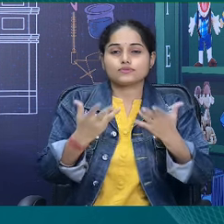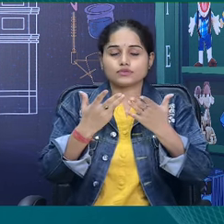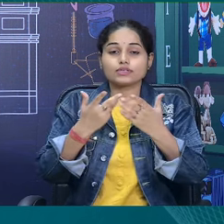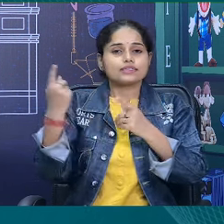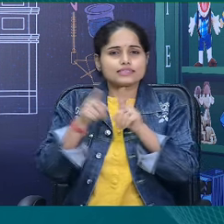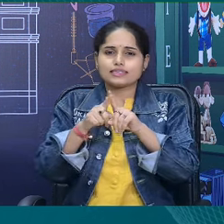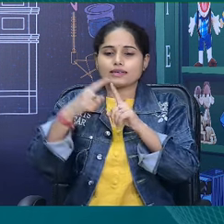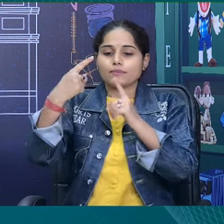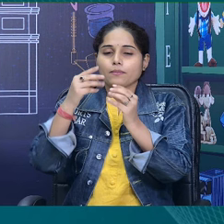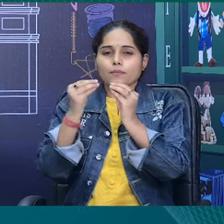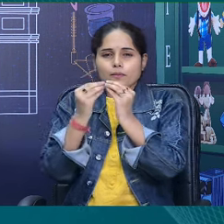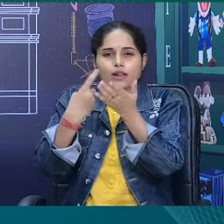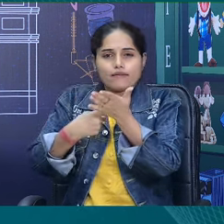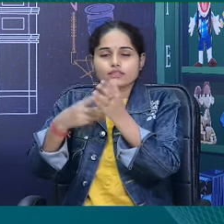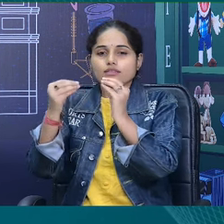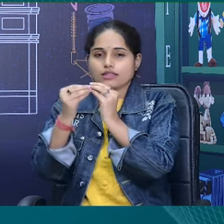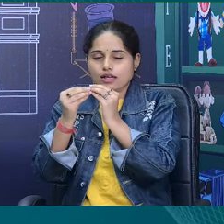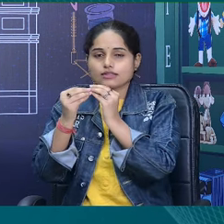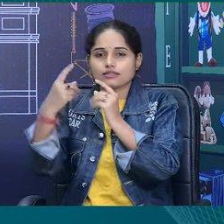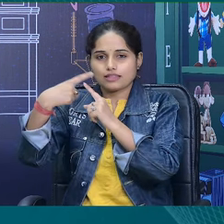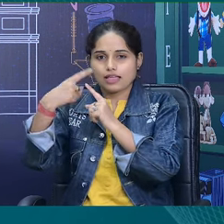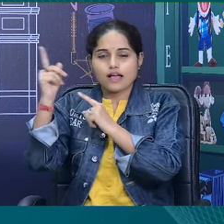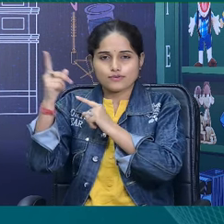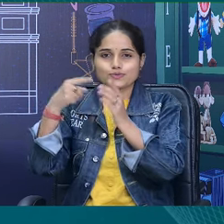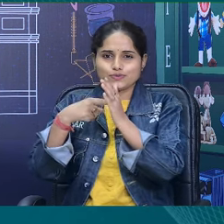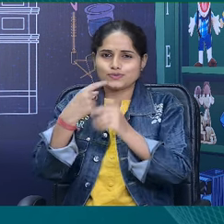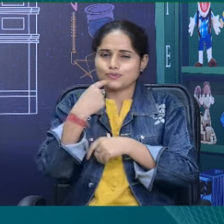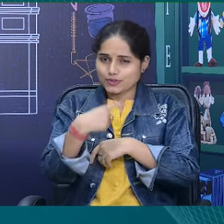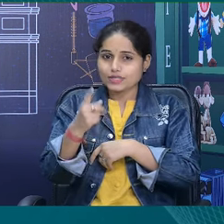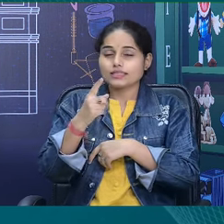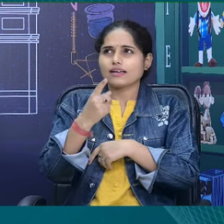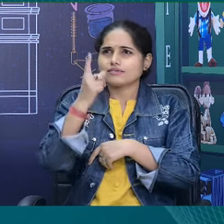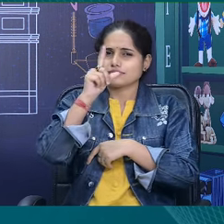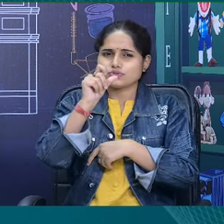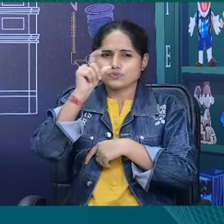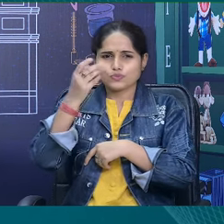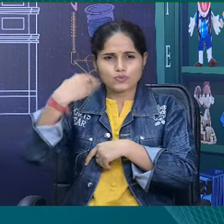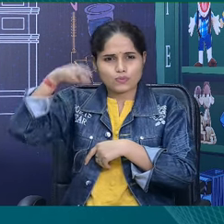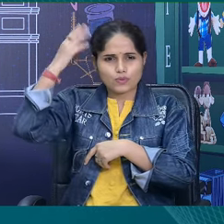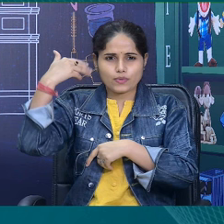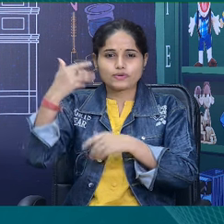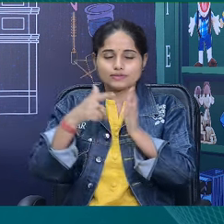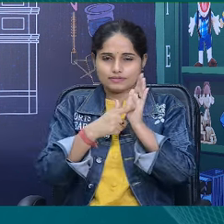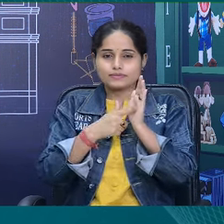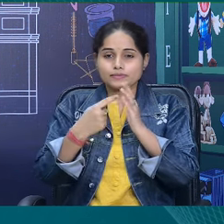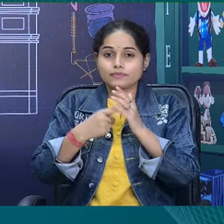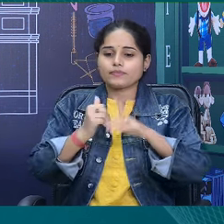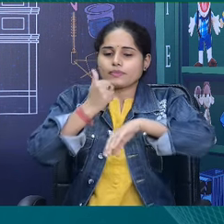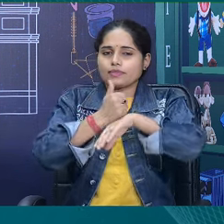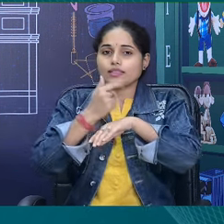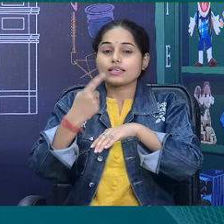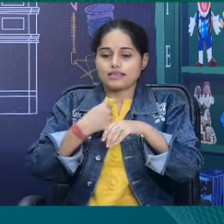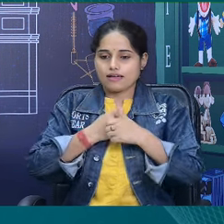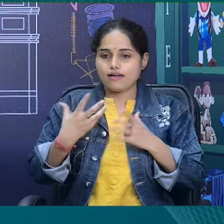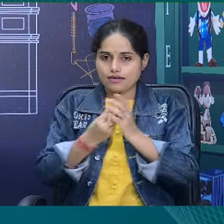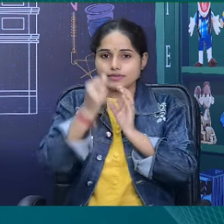सदी में एक इवोल्यूशन कह सकते हैं या रि टशन कह सकते हैं उन्होंने एक आयोजन किया इस तरह से जिससे कि हम